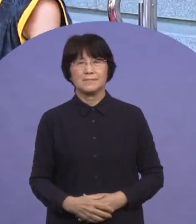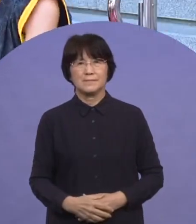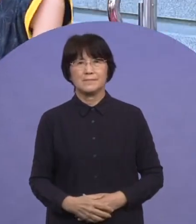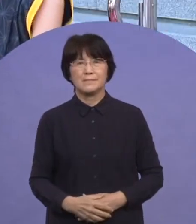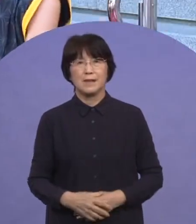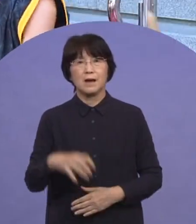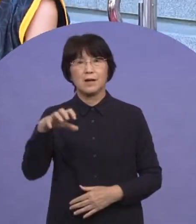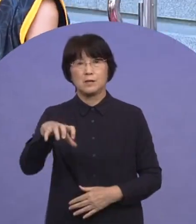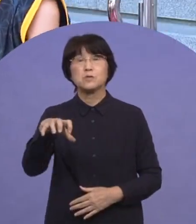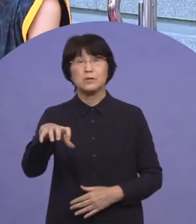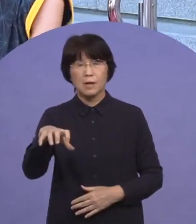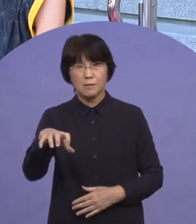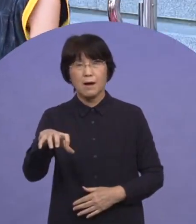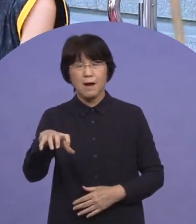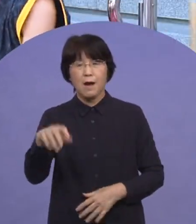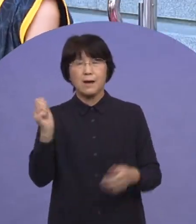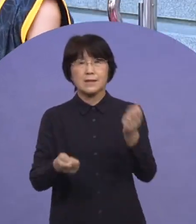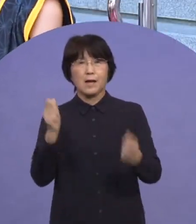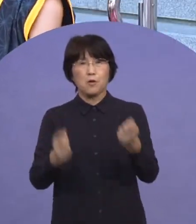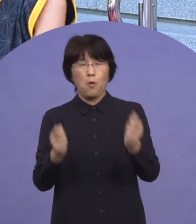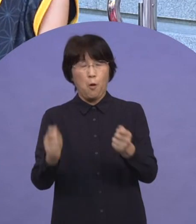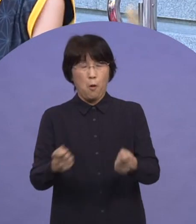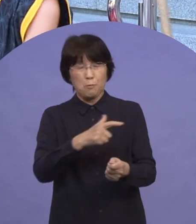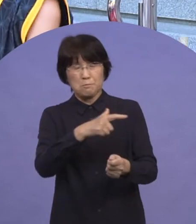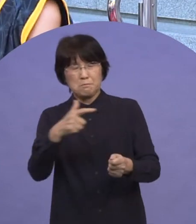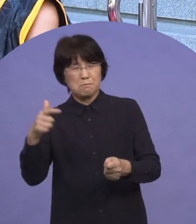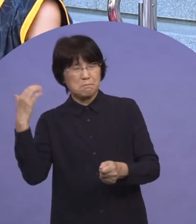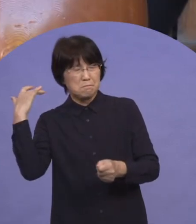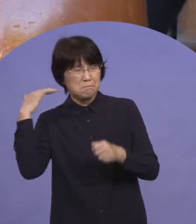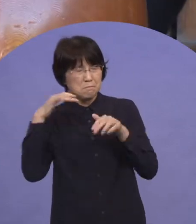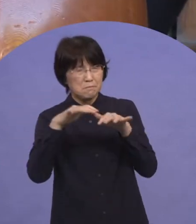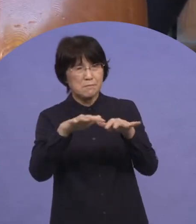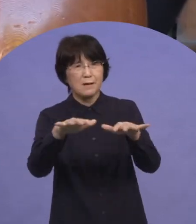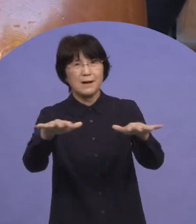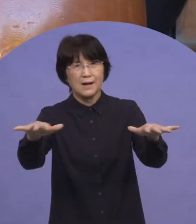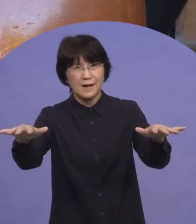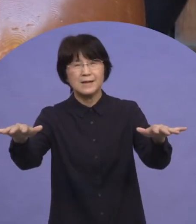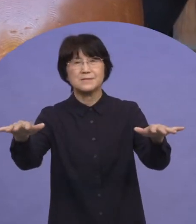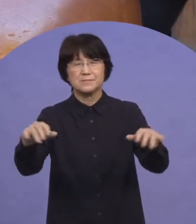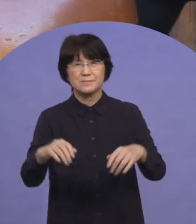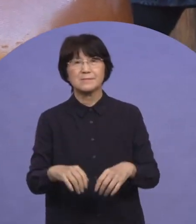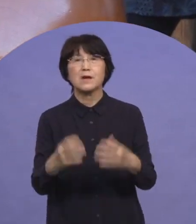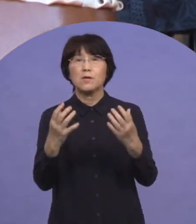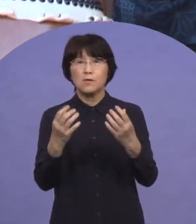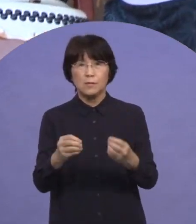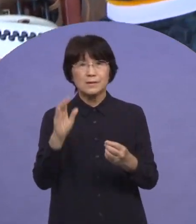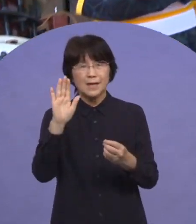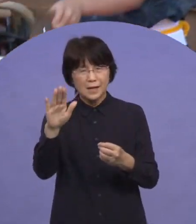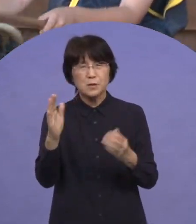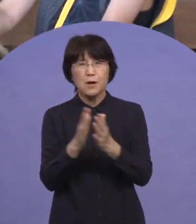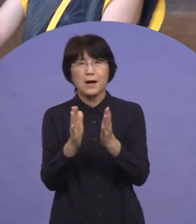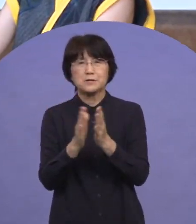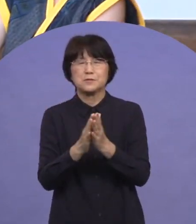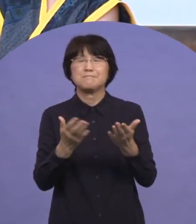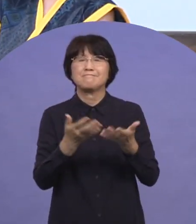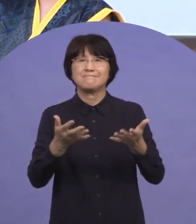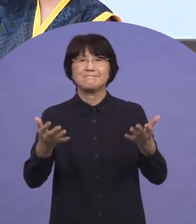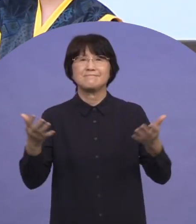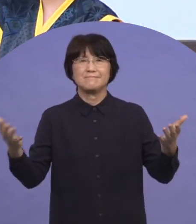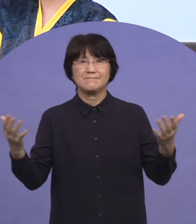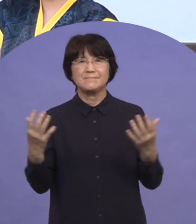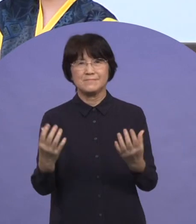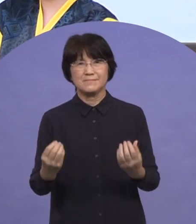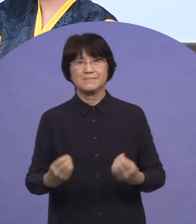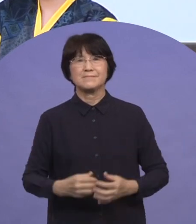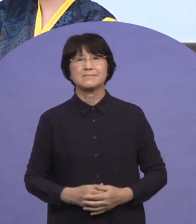会場では太鼓の迫力ある音色が響き渡り、演奏が終わると大きな拍手が境内を包み込んで